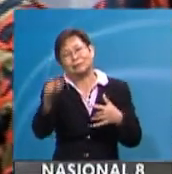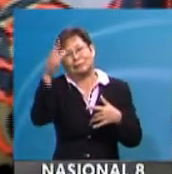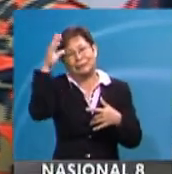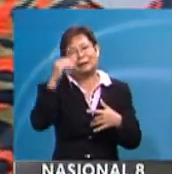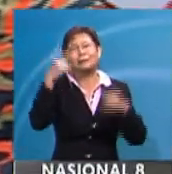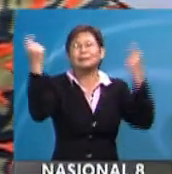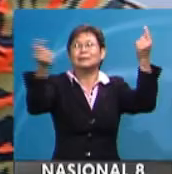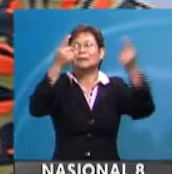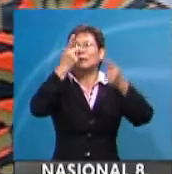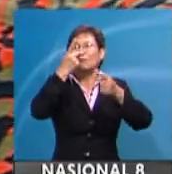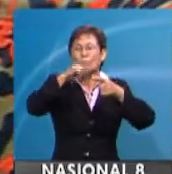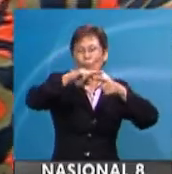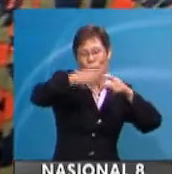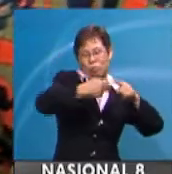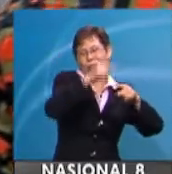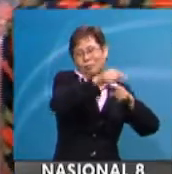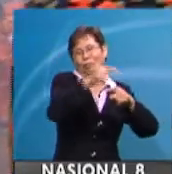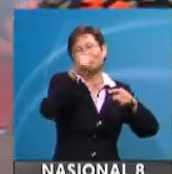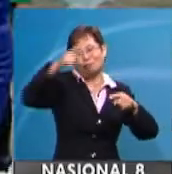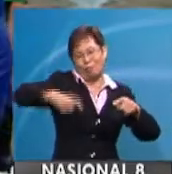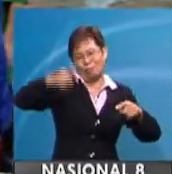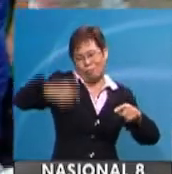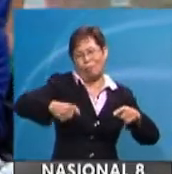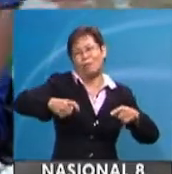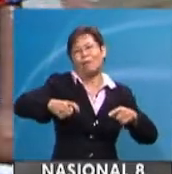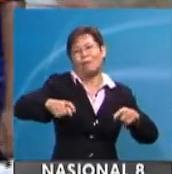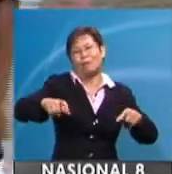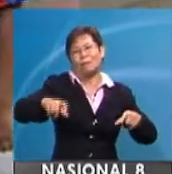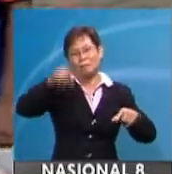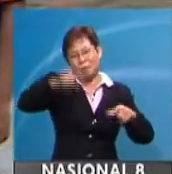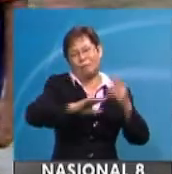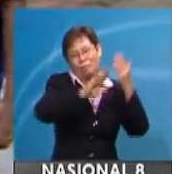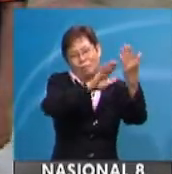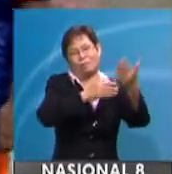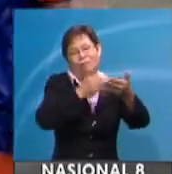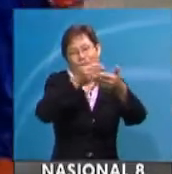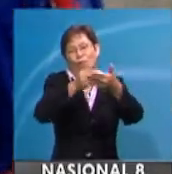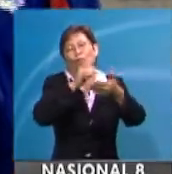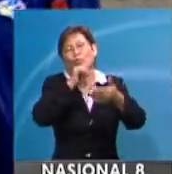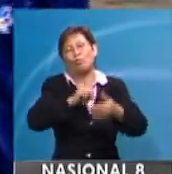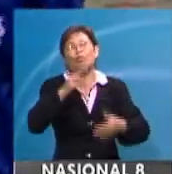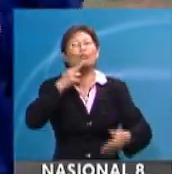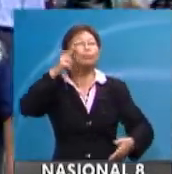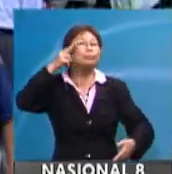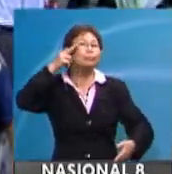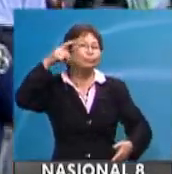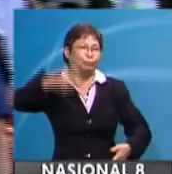istiadat berkatan adalah antara perkara wajib yang perlu dilalui menjelang usia